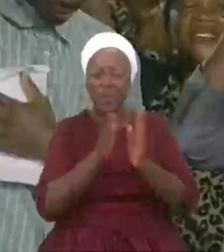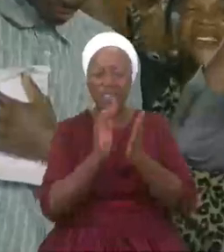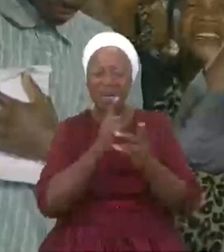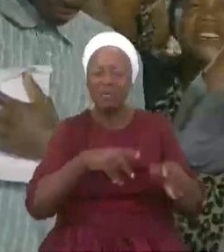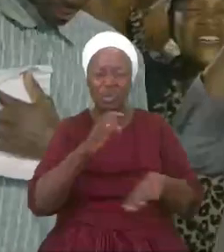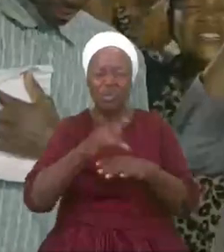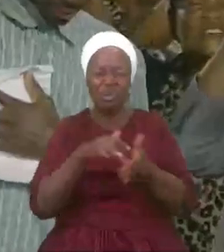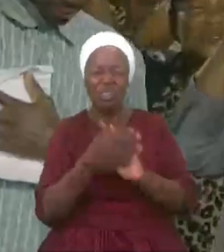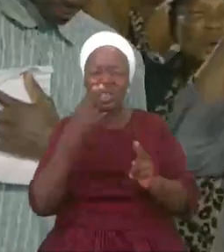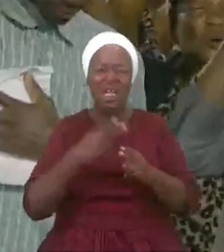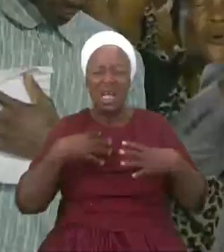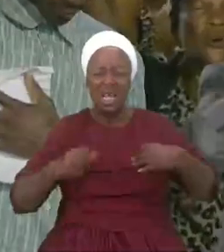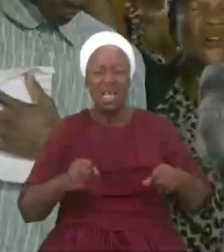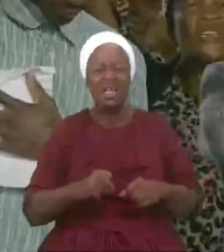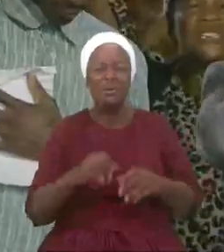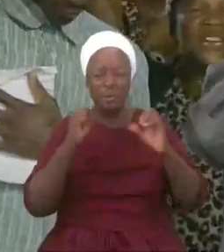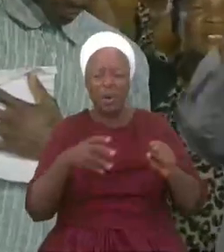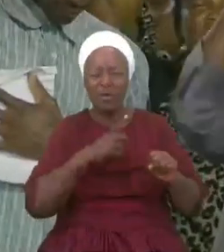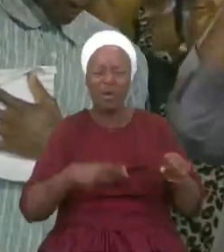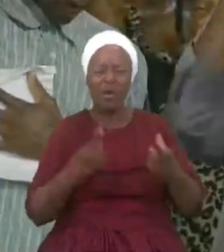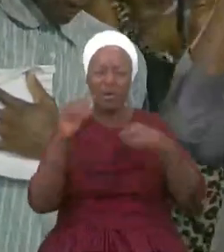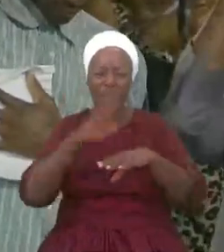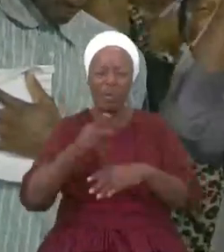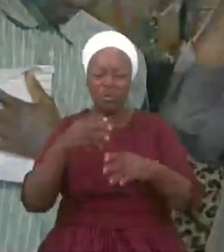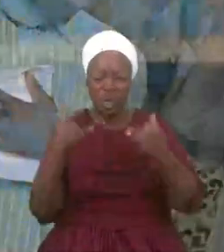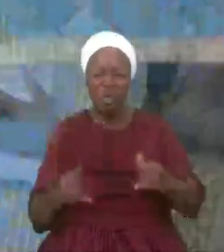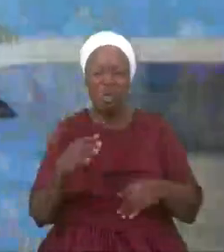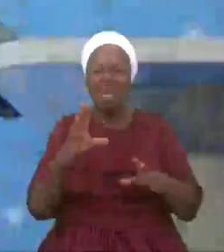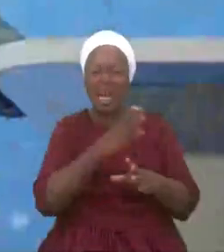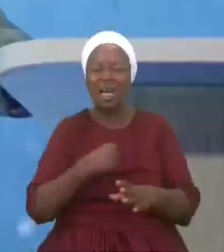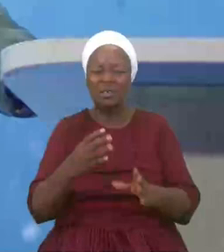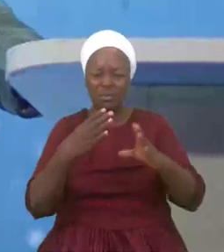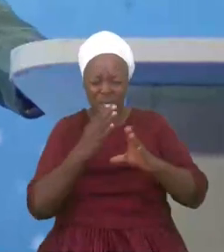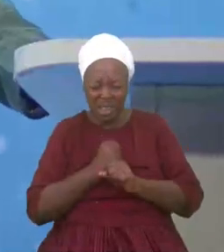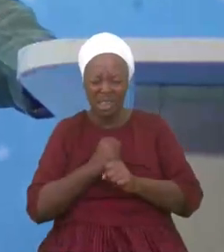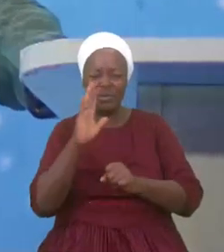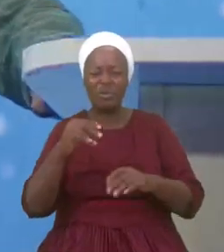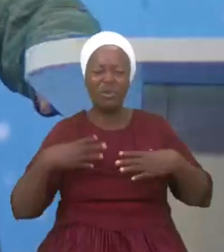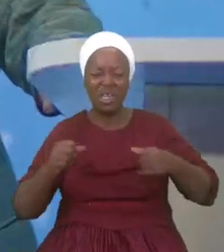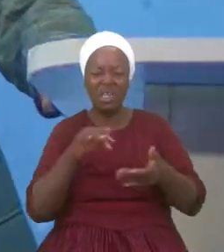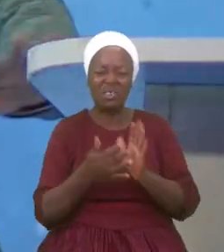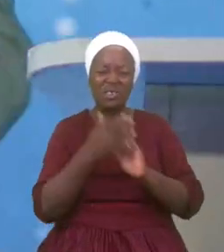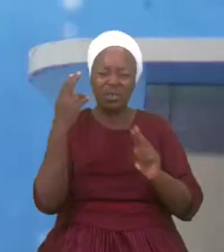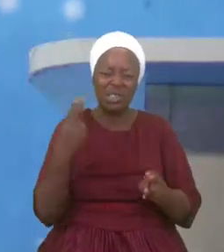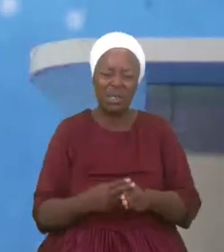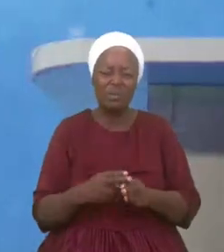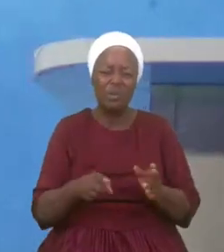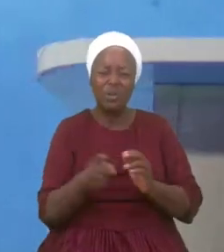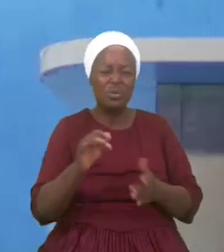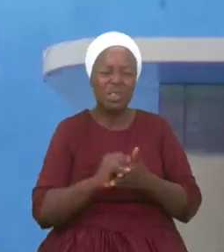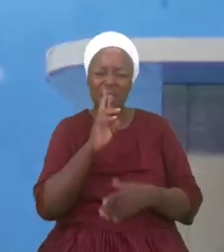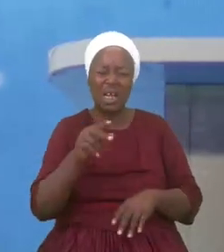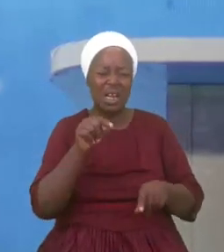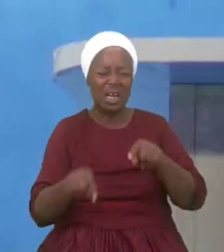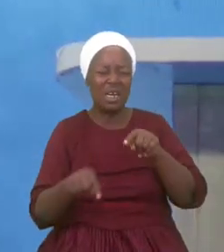ton foie quel que soit ce qui va mal que c'est maintenant que la guérison la vertu de guérison du Seigneur viennent à